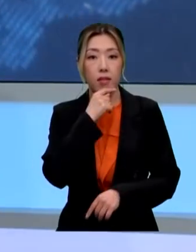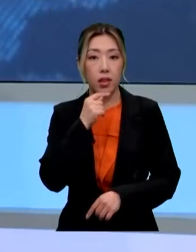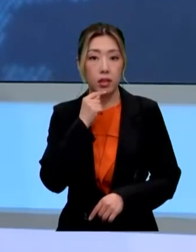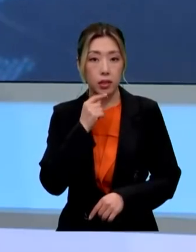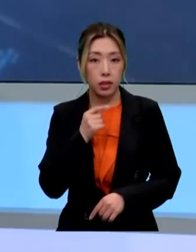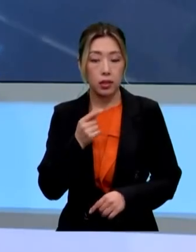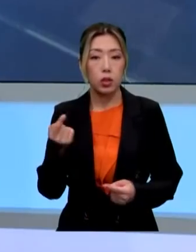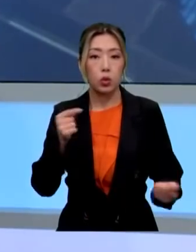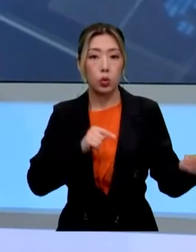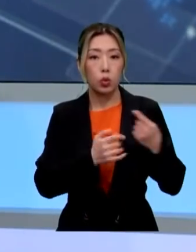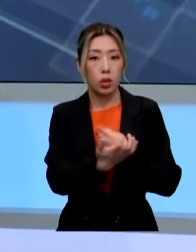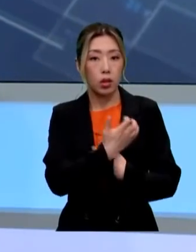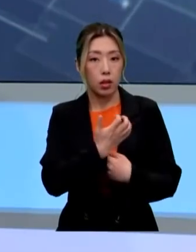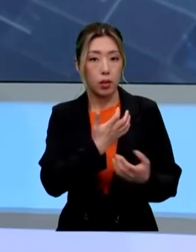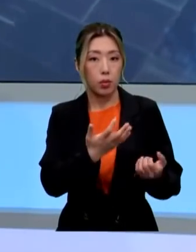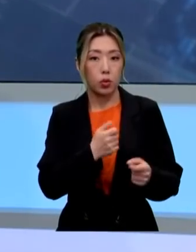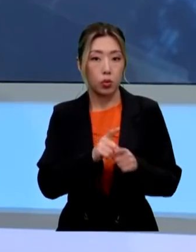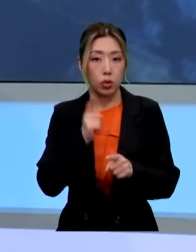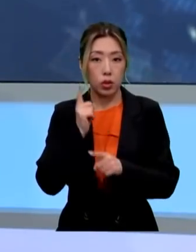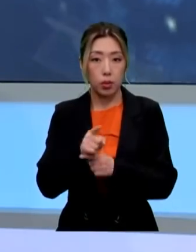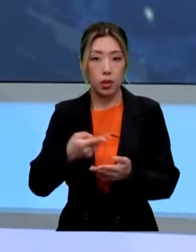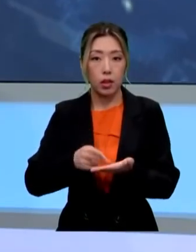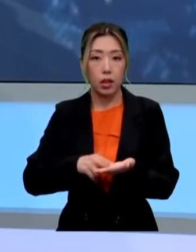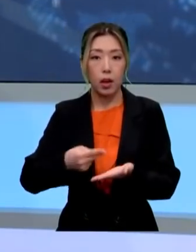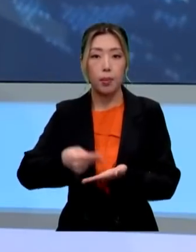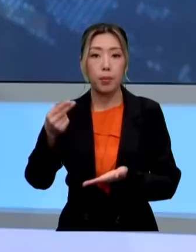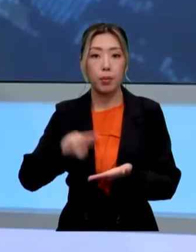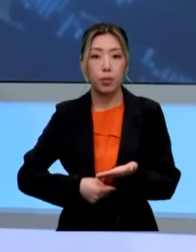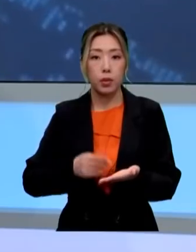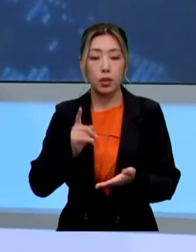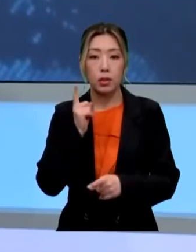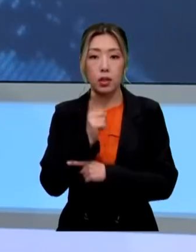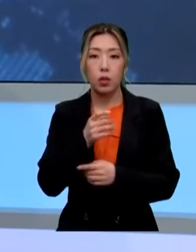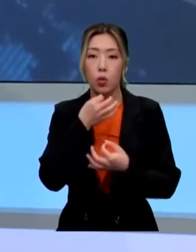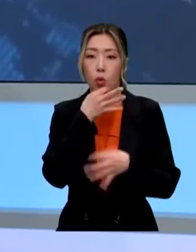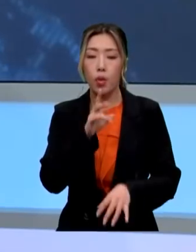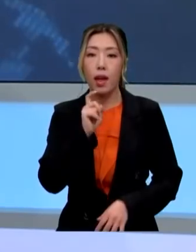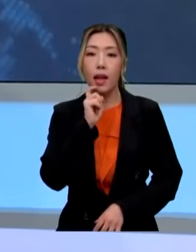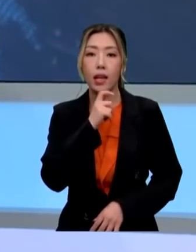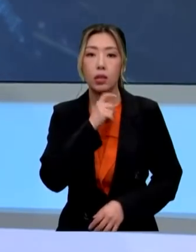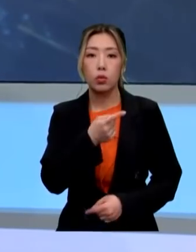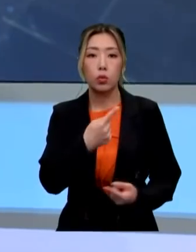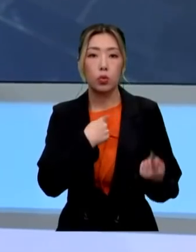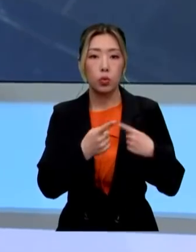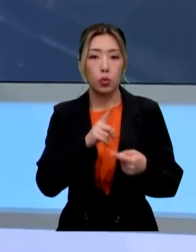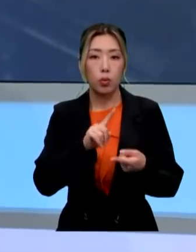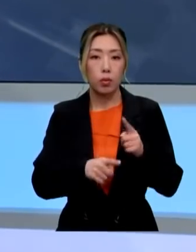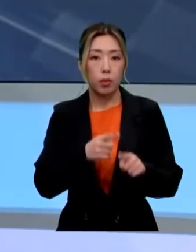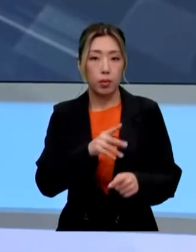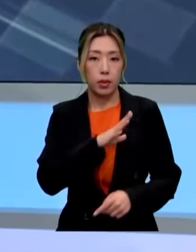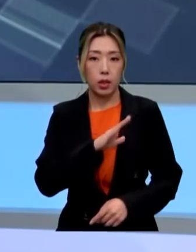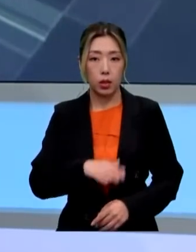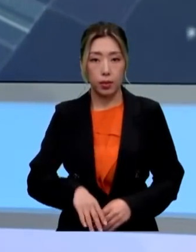этих республик. Кроме того, документ предусматривает введение санкций против любых экономических партнеров самопровозглашенных